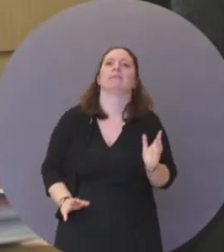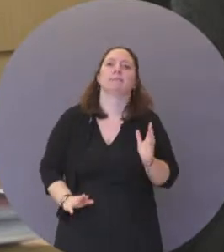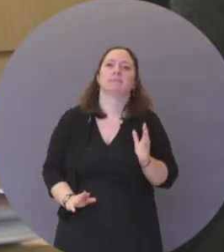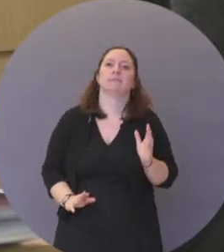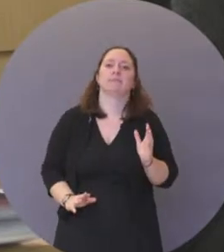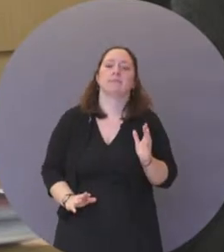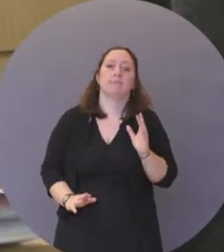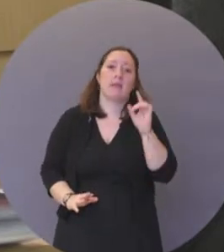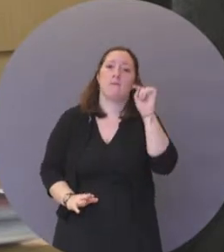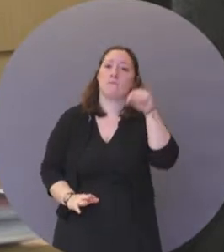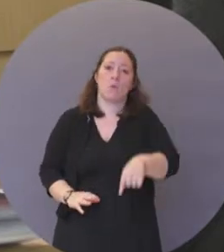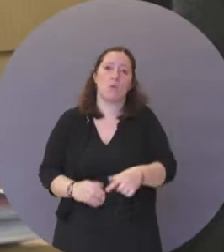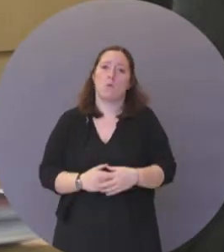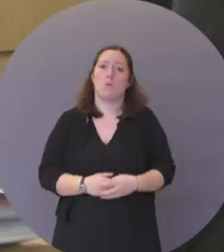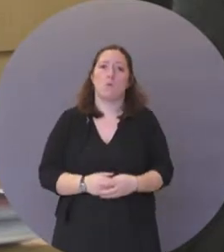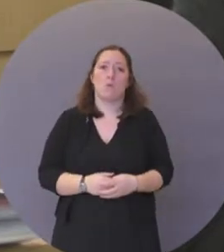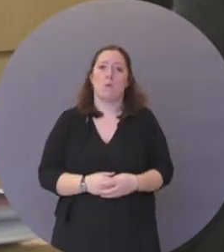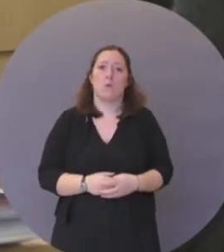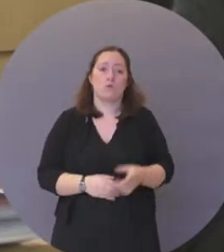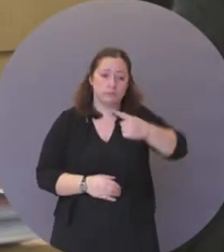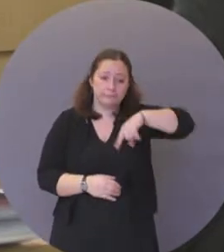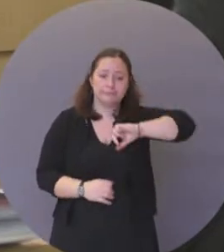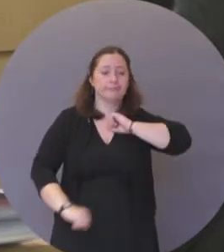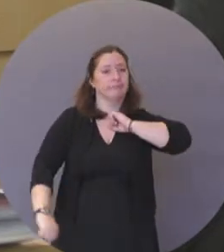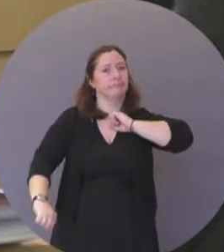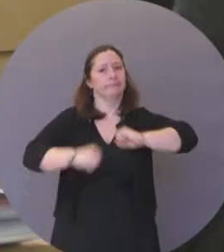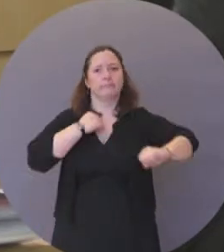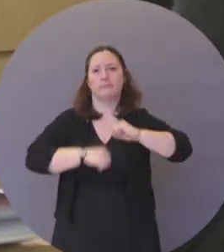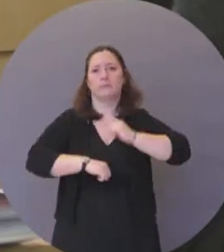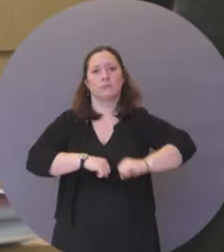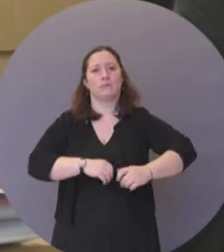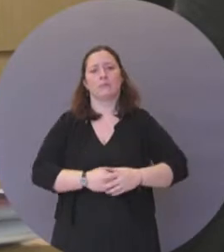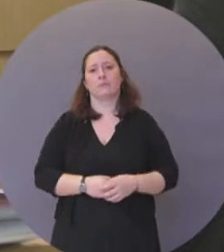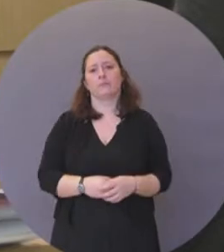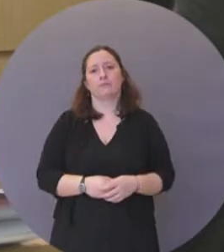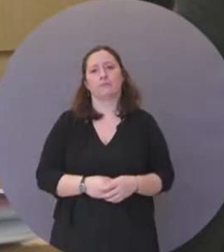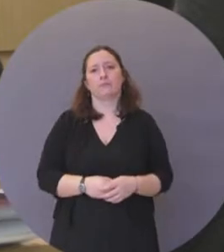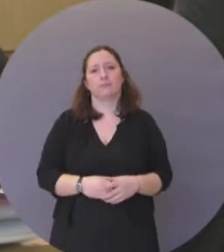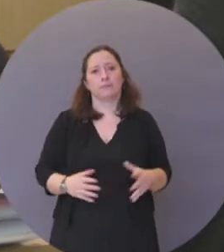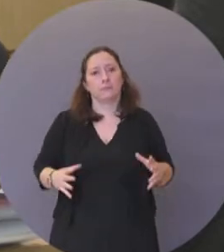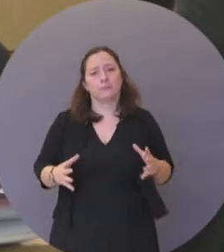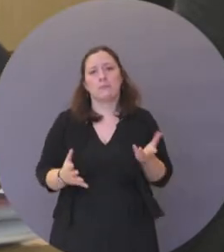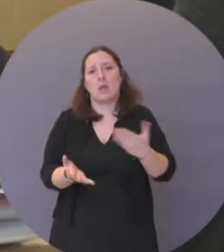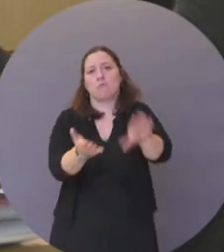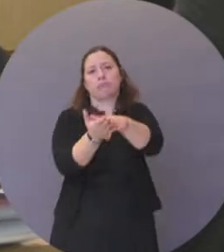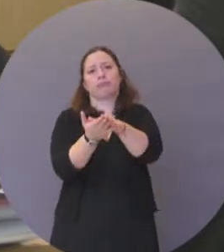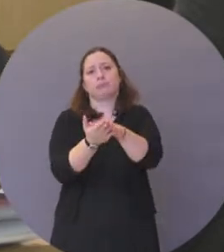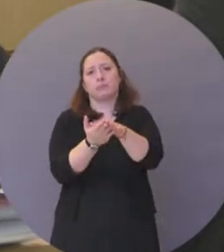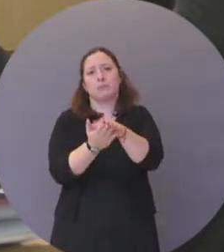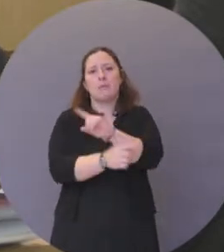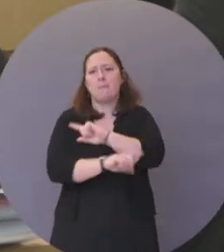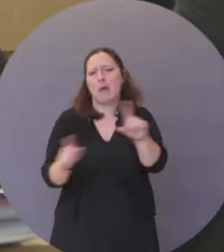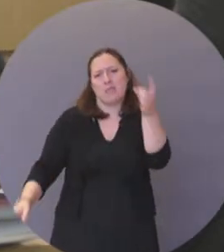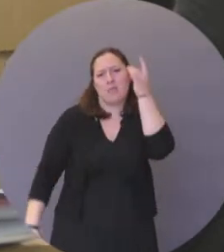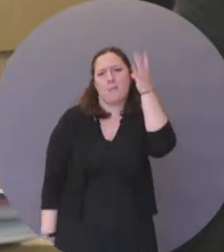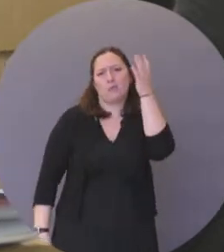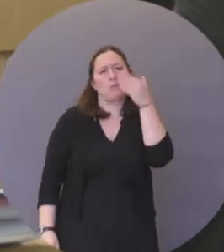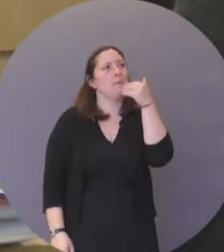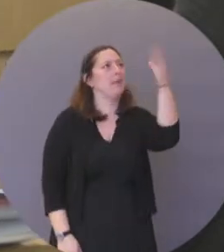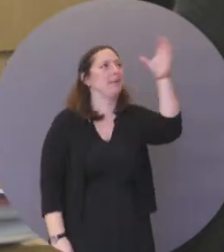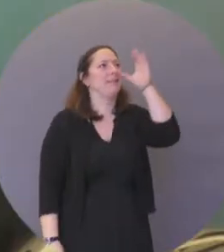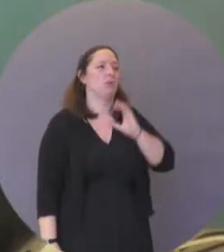on doit faire davantage mais sans faire n'importe quoi je vous